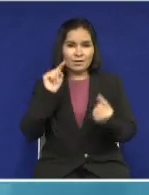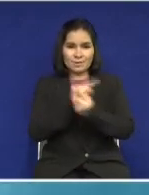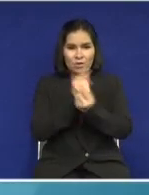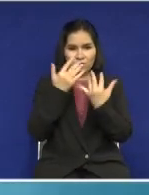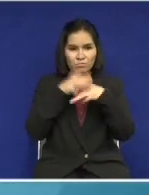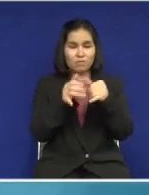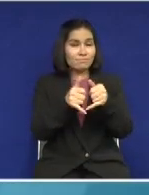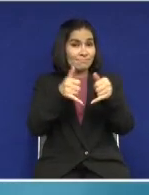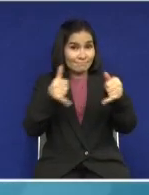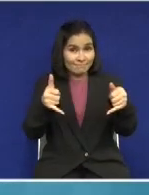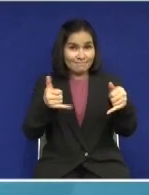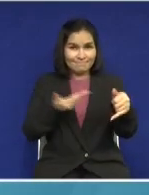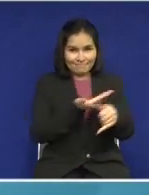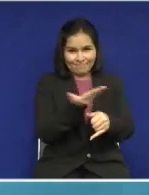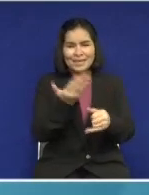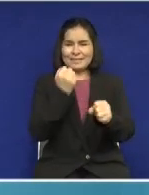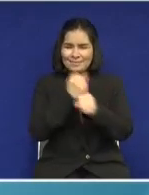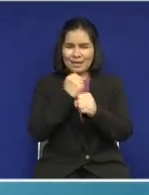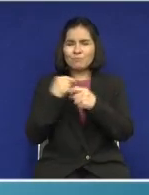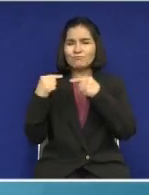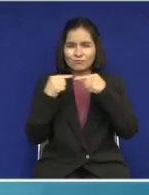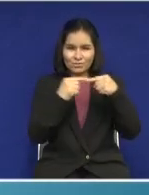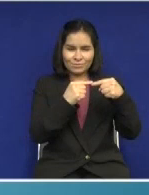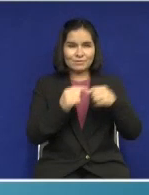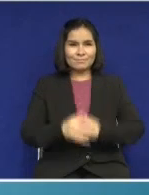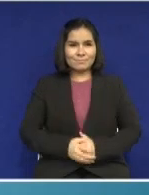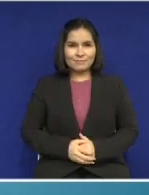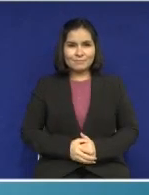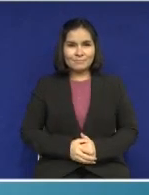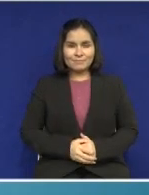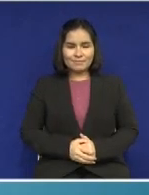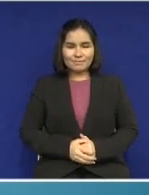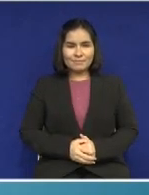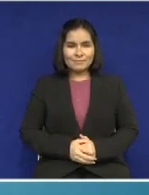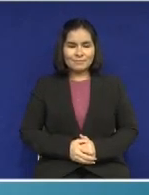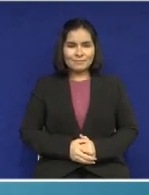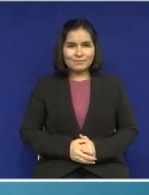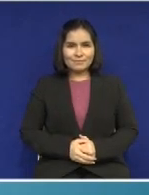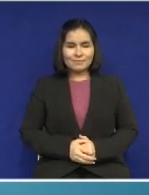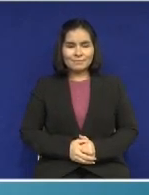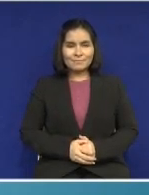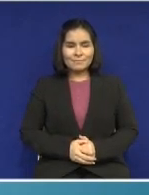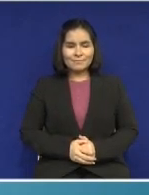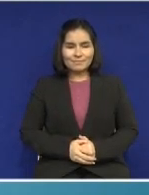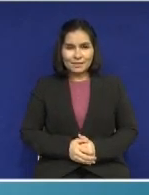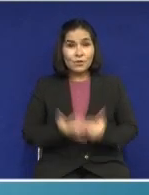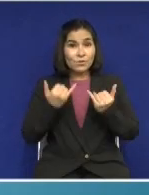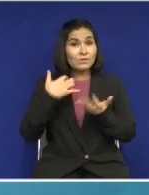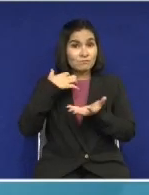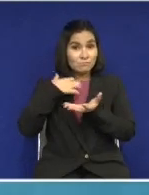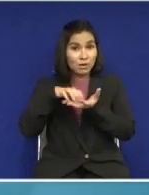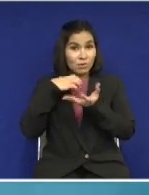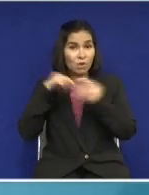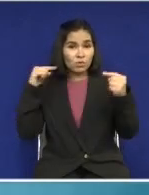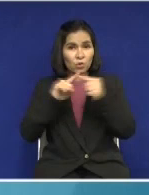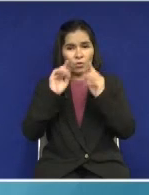มนี่คือสิ่งที่เรายังต้องปฏิบัติกันอยู่ค่ะมาที่สถานการณ์ของผู้ป่วยในประเ